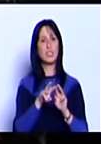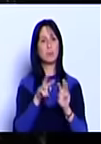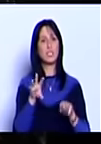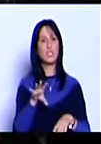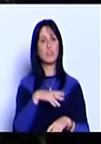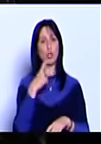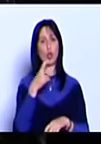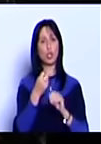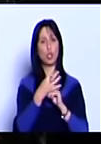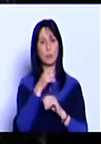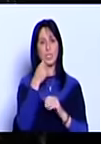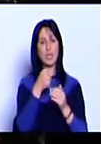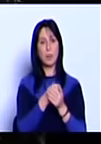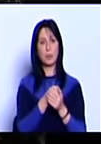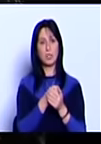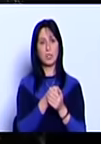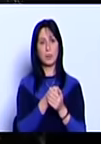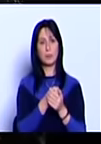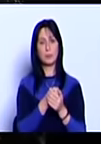იყო 2014 წლამდე,